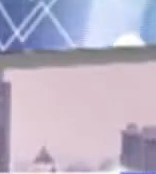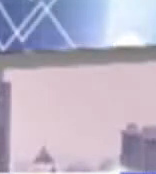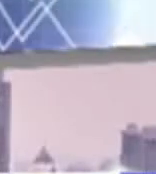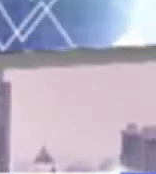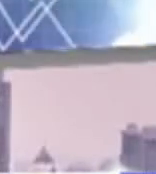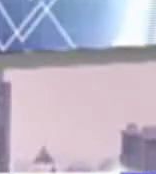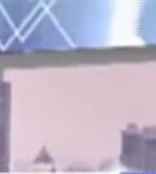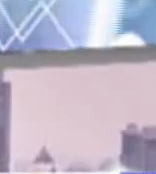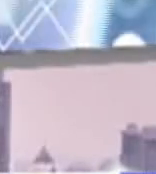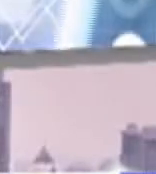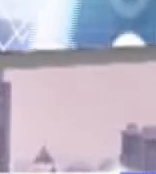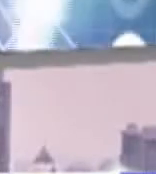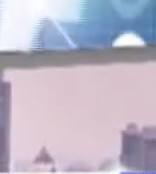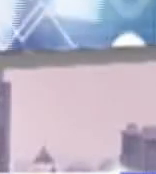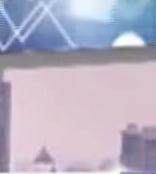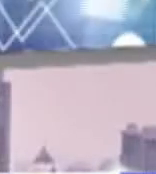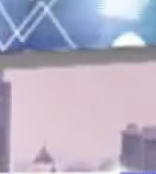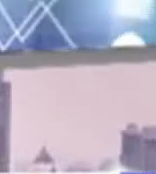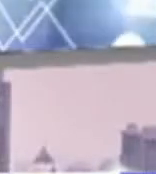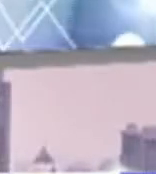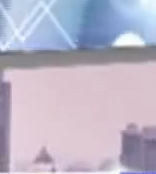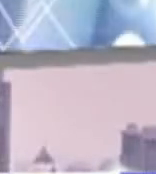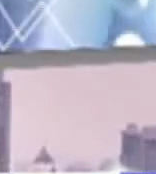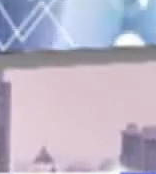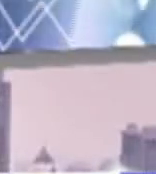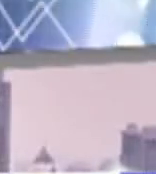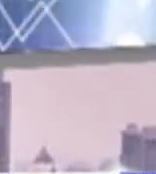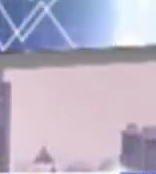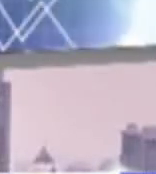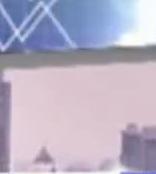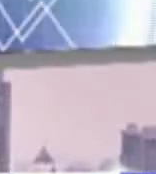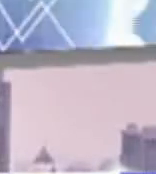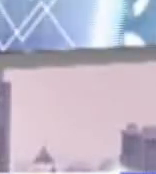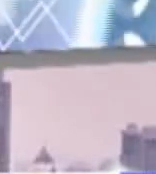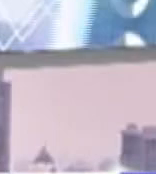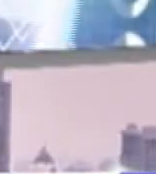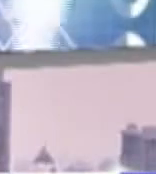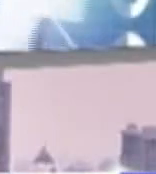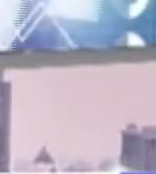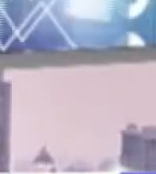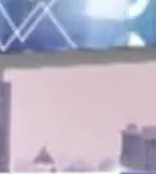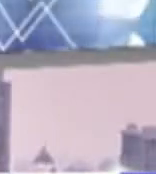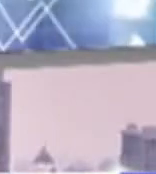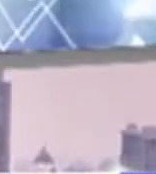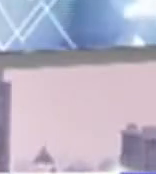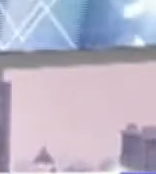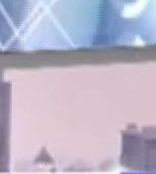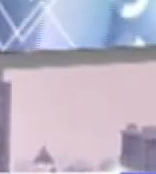งนี้ฉันกลับไปที่คุณนิสาการและคุณชนิดาภาส่วนดิฉันลาคุณผู้ชมไปก่อนสวัสดีค่ะ